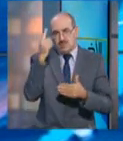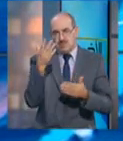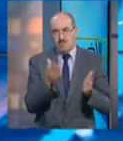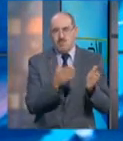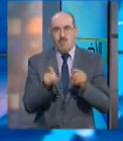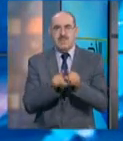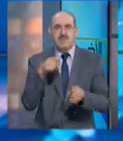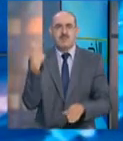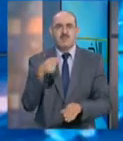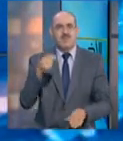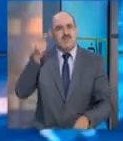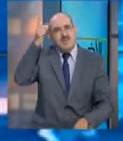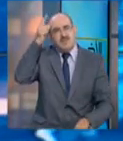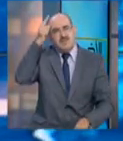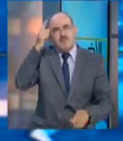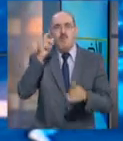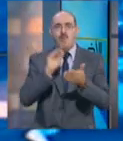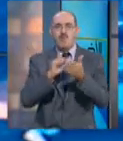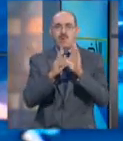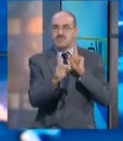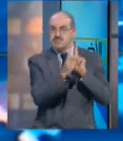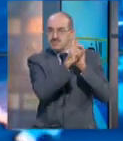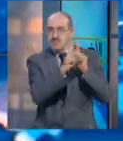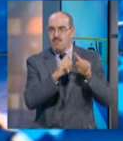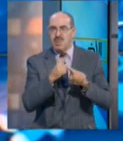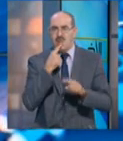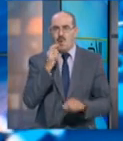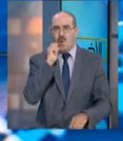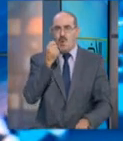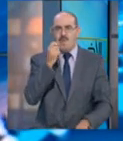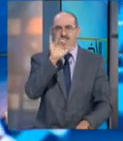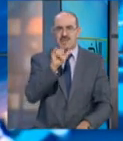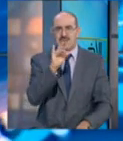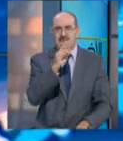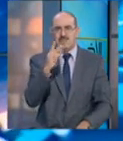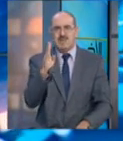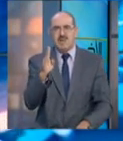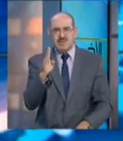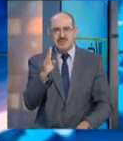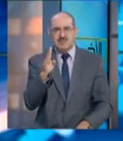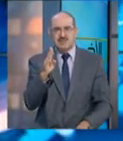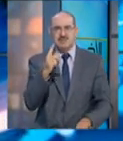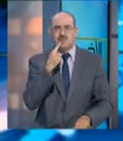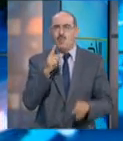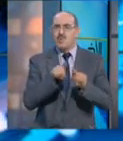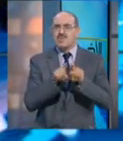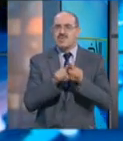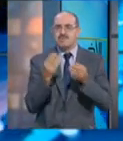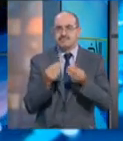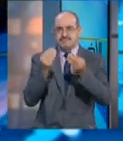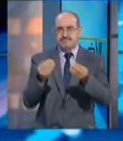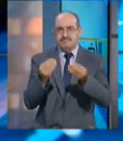رئيس الجمهورية استقبل أيضا سعادة السيد سيف بن ناصر بن راشد البداعي الذي قدم